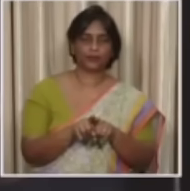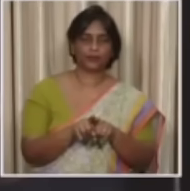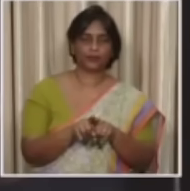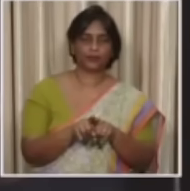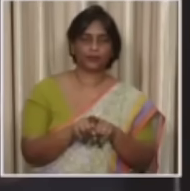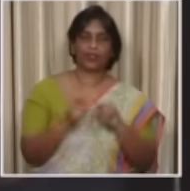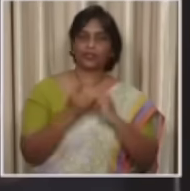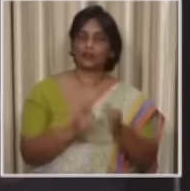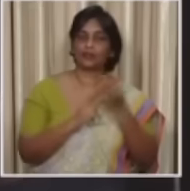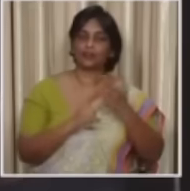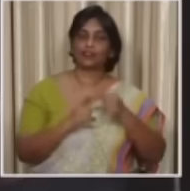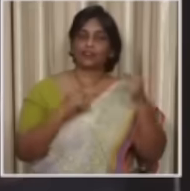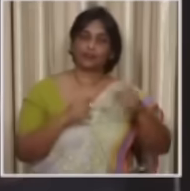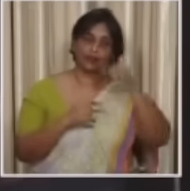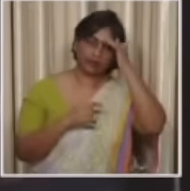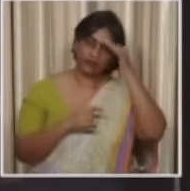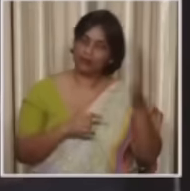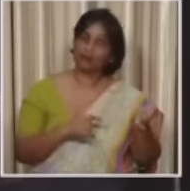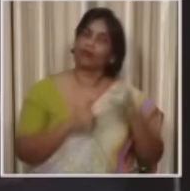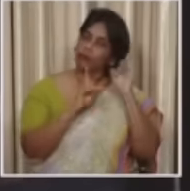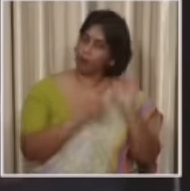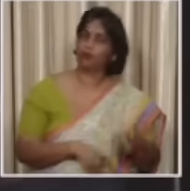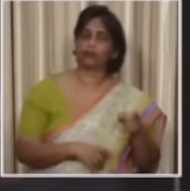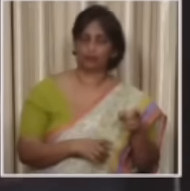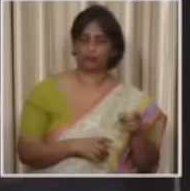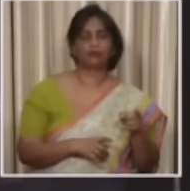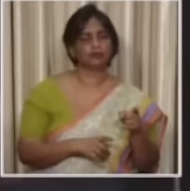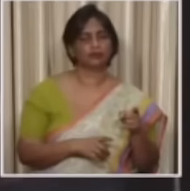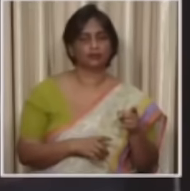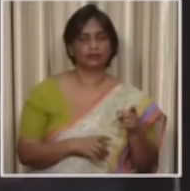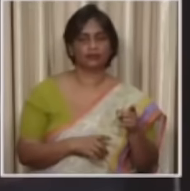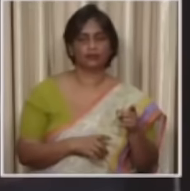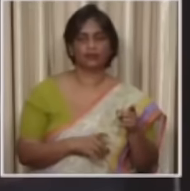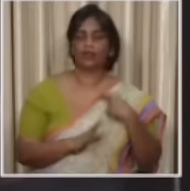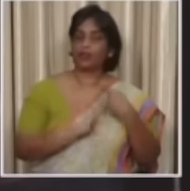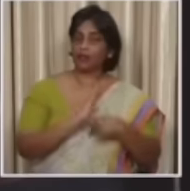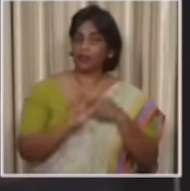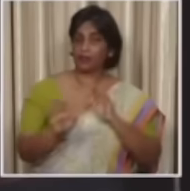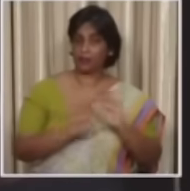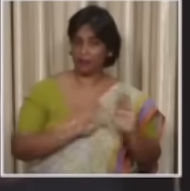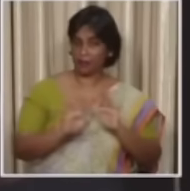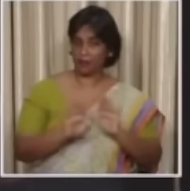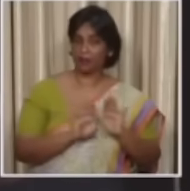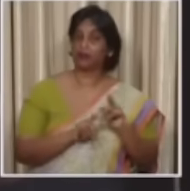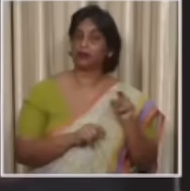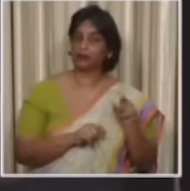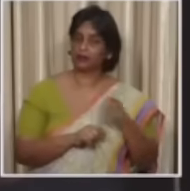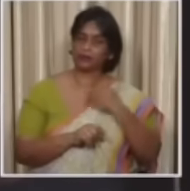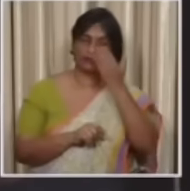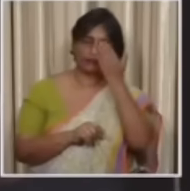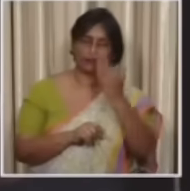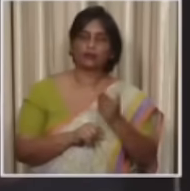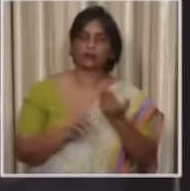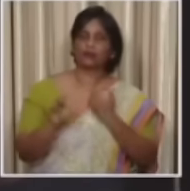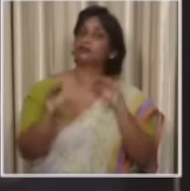අපේ සජිත් ප්‍රේමදාස විපක්ෂ නායකතුමා එතුමාටත් පොඩි මේ රට පාලනය කරනවා නම් කරුණා කරලා කවුරු